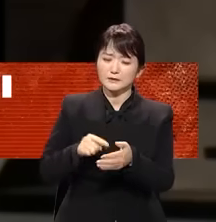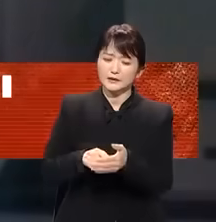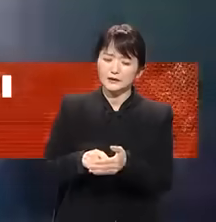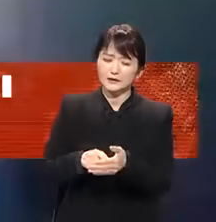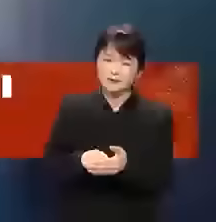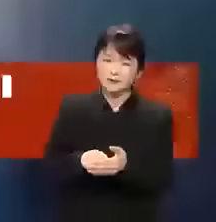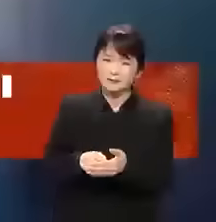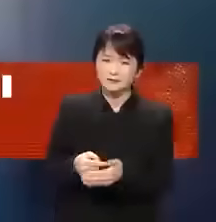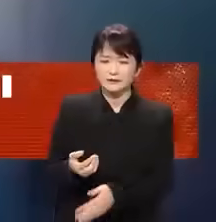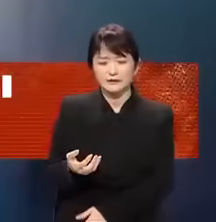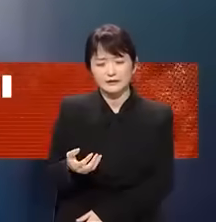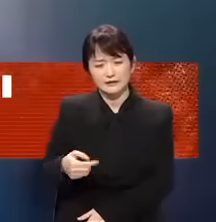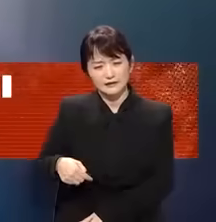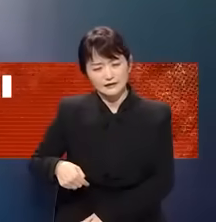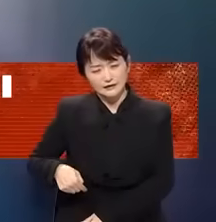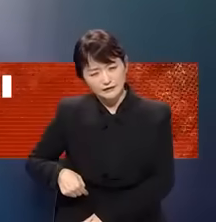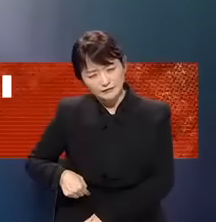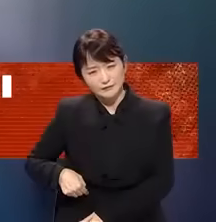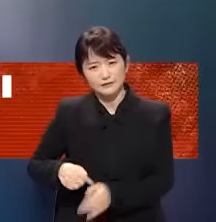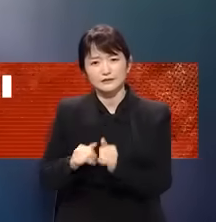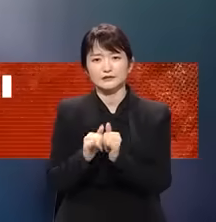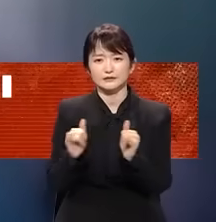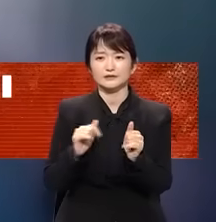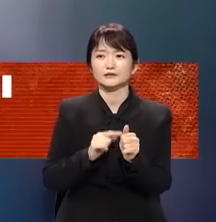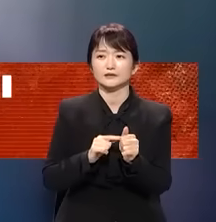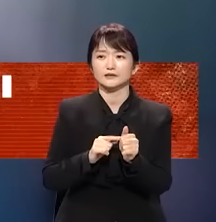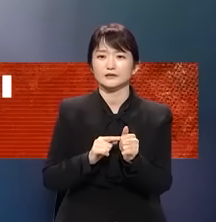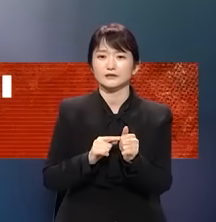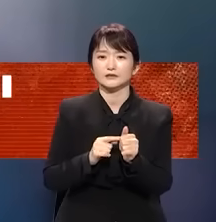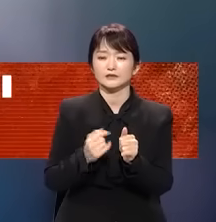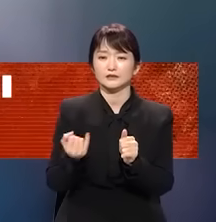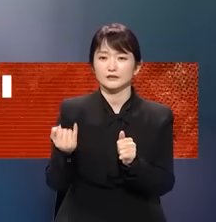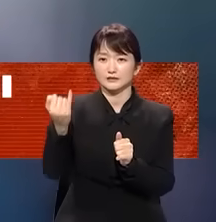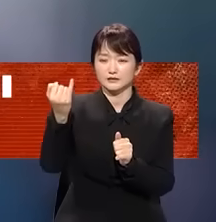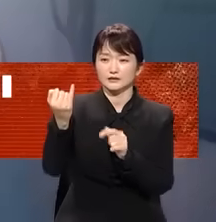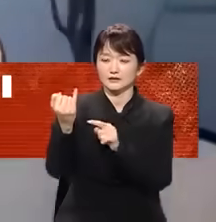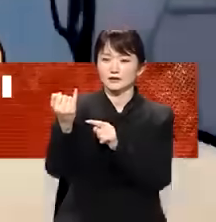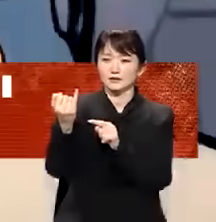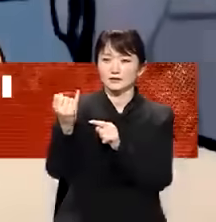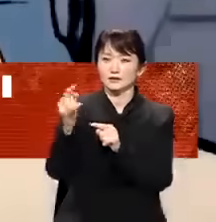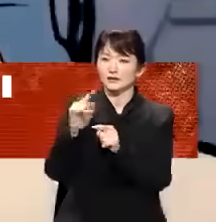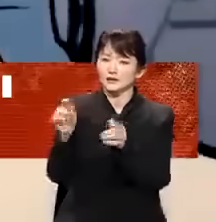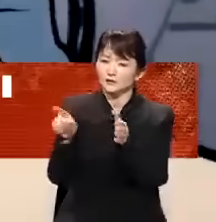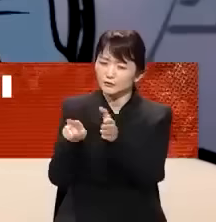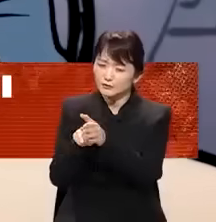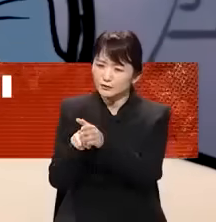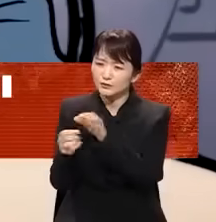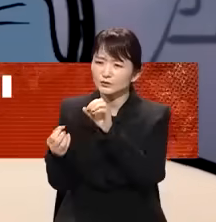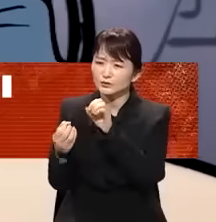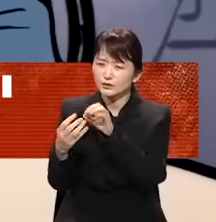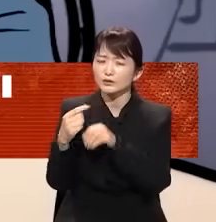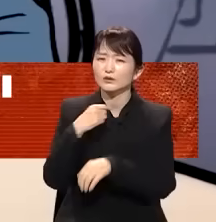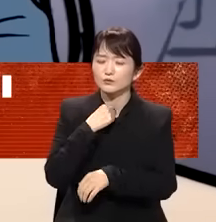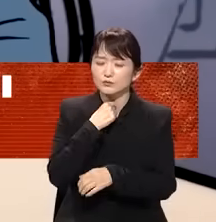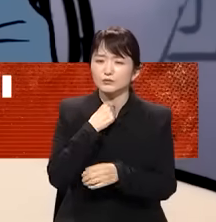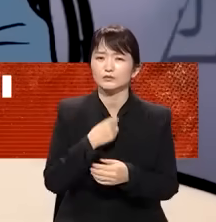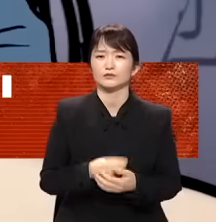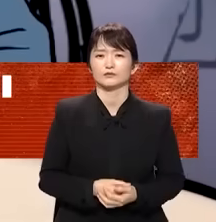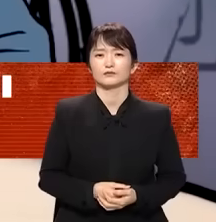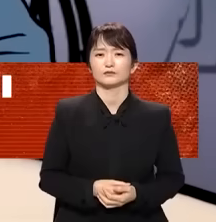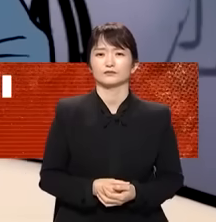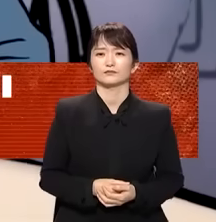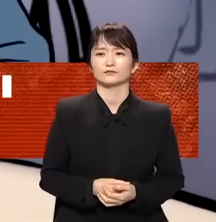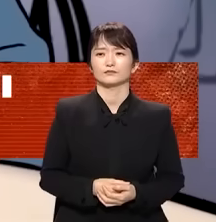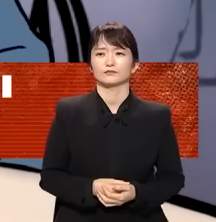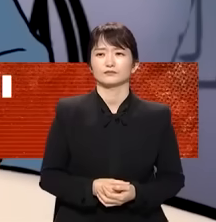사람은 또 상사인 여성 상사한테 좀 그런 마음을 의지하고 싶기도 하거든요 그래서 저는요 정도를 가지고 이게